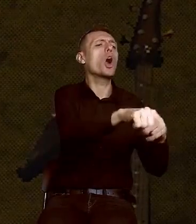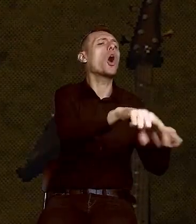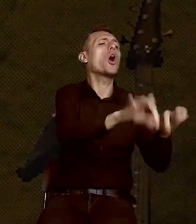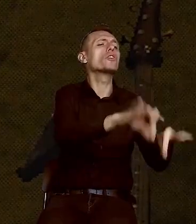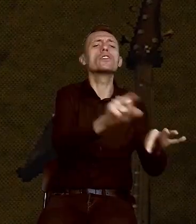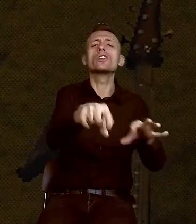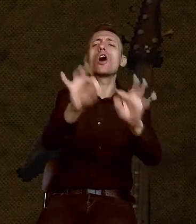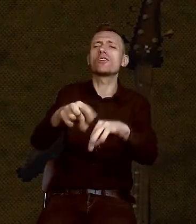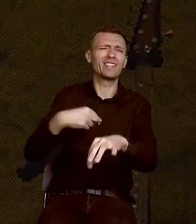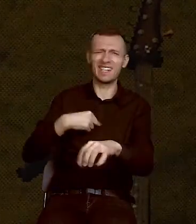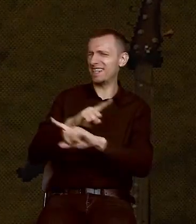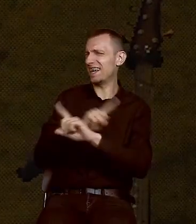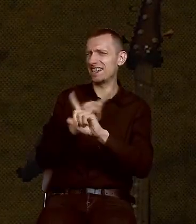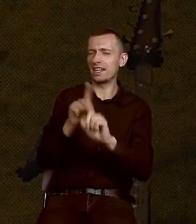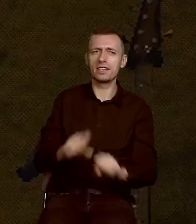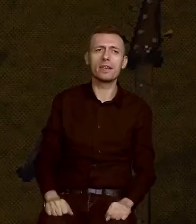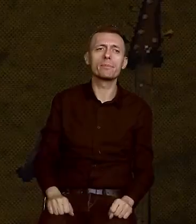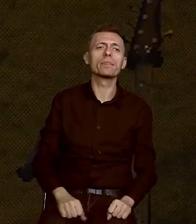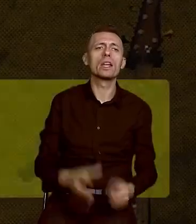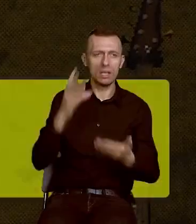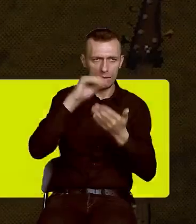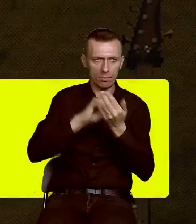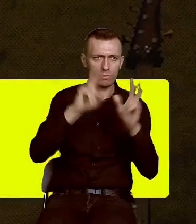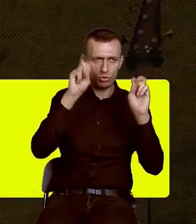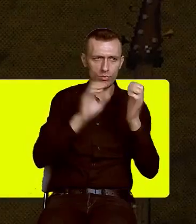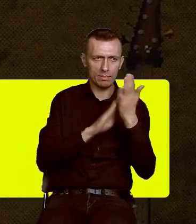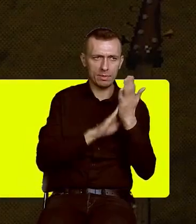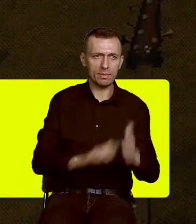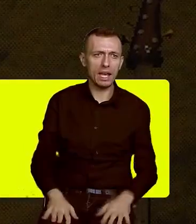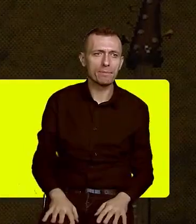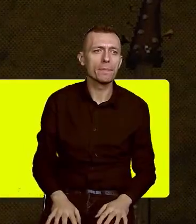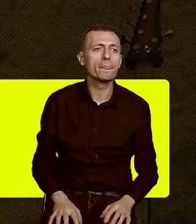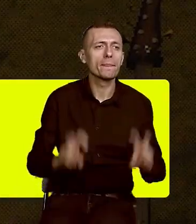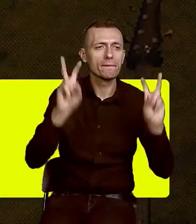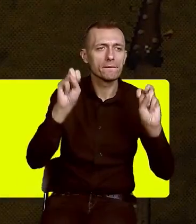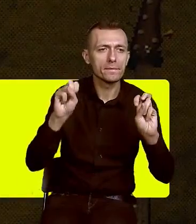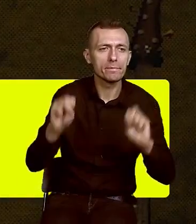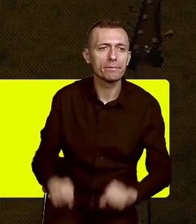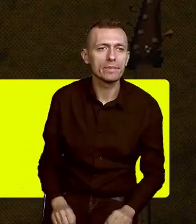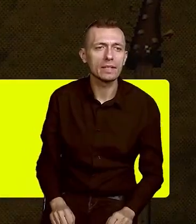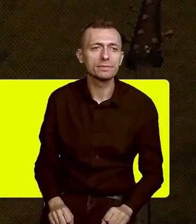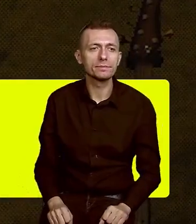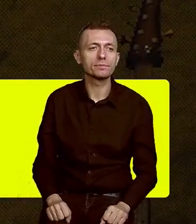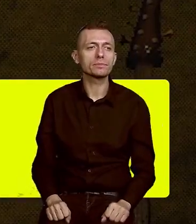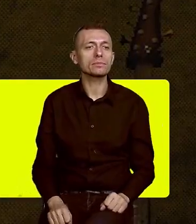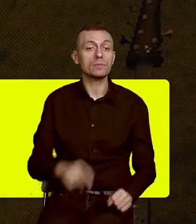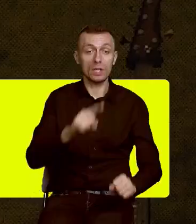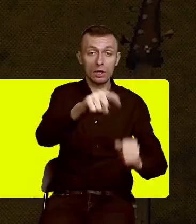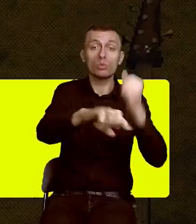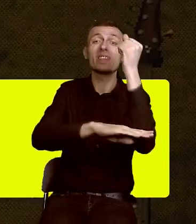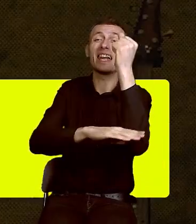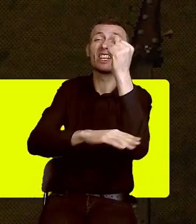2 rozdział, 17 wiersz. Zobaczcie, co Bóg powiedział Adamowi. Ale z drzewa poznania dobra i zła nie wolno wam